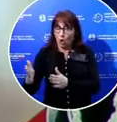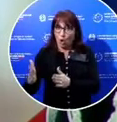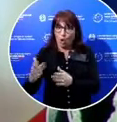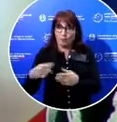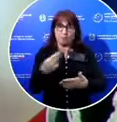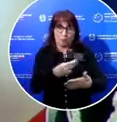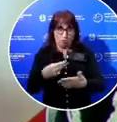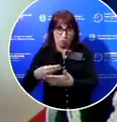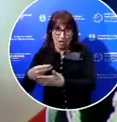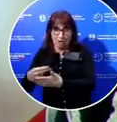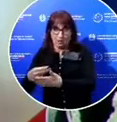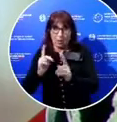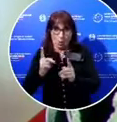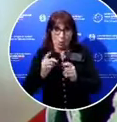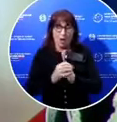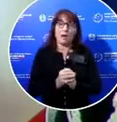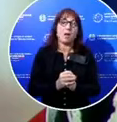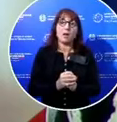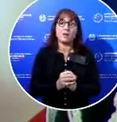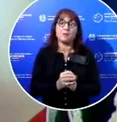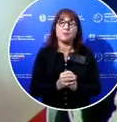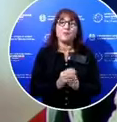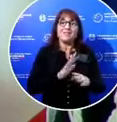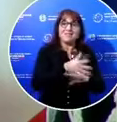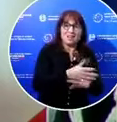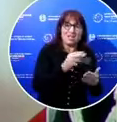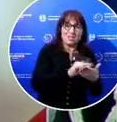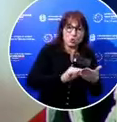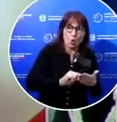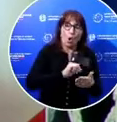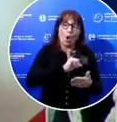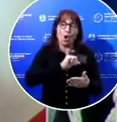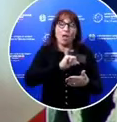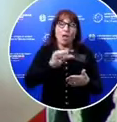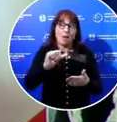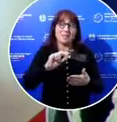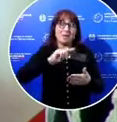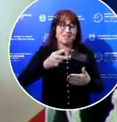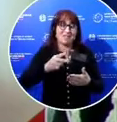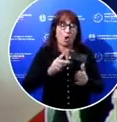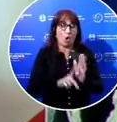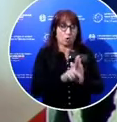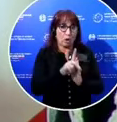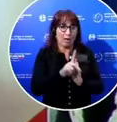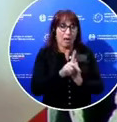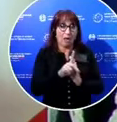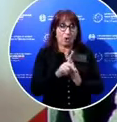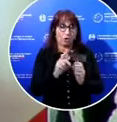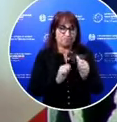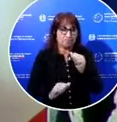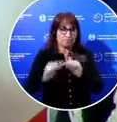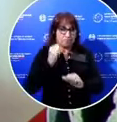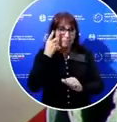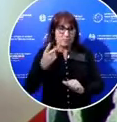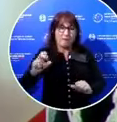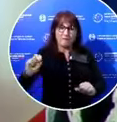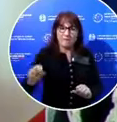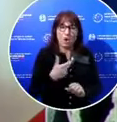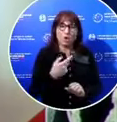le progettualità sono interventi nelle scuole secondarie di primo e di secondo grado, di identificazione precoce delle condizioni